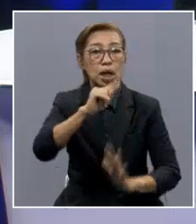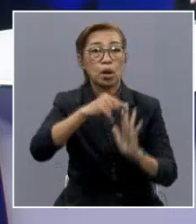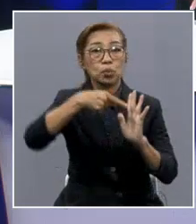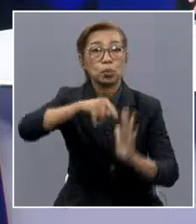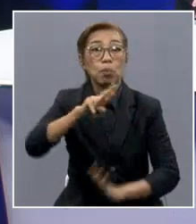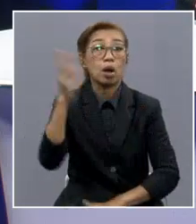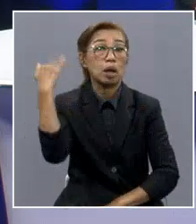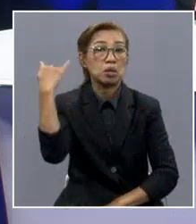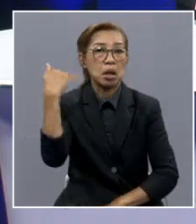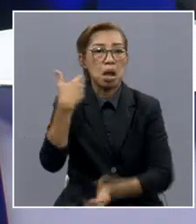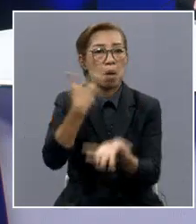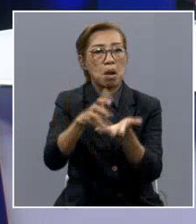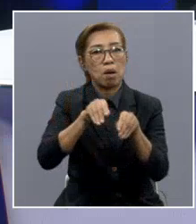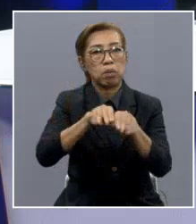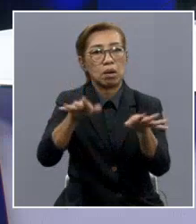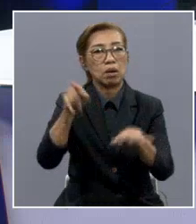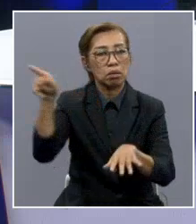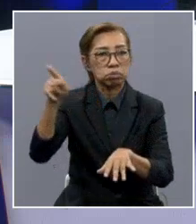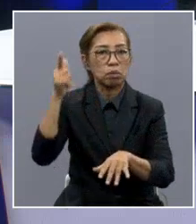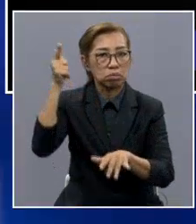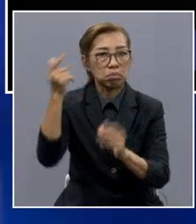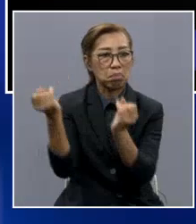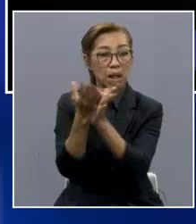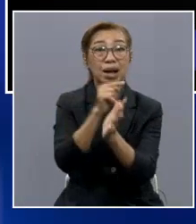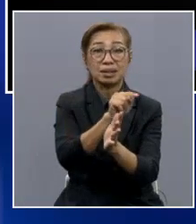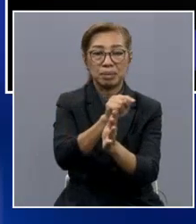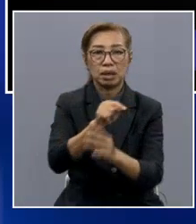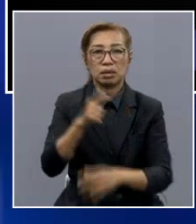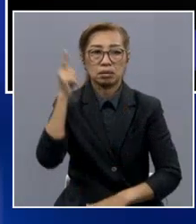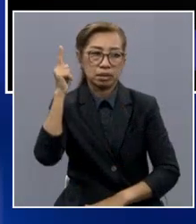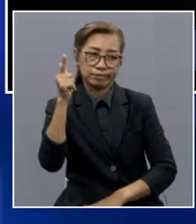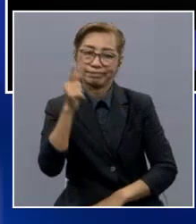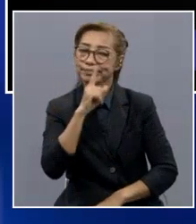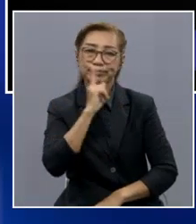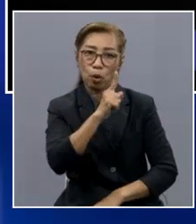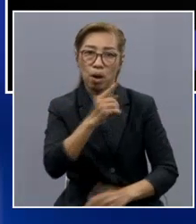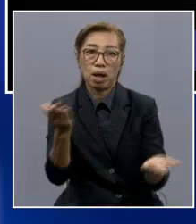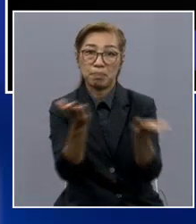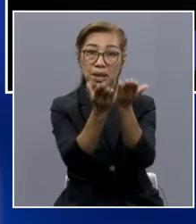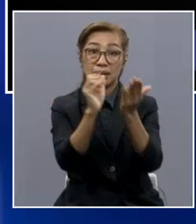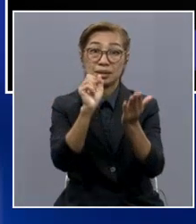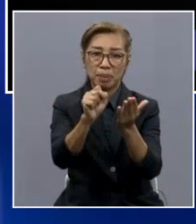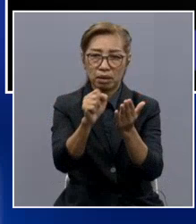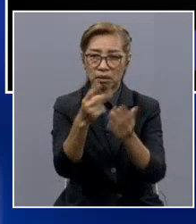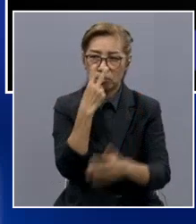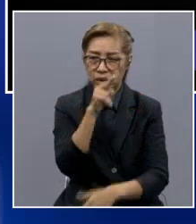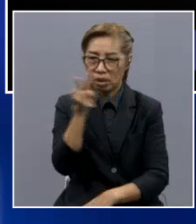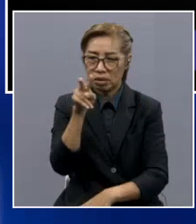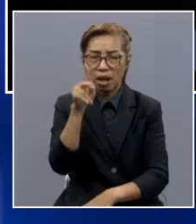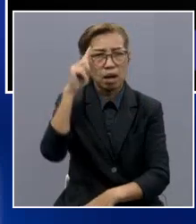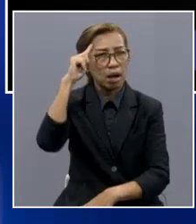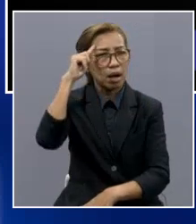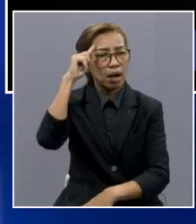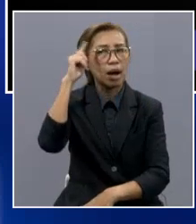แฉเปิดแผลอะไรกันเนี่ยนะครับแล้วก็คุณทักษิณเองเนี่ยก็มีการโต้กลับนะครับก็ทำให้อดนึกถึงเรื่อง